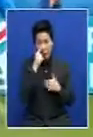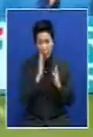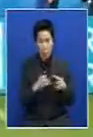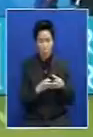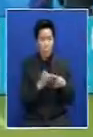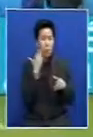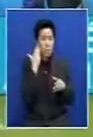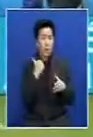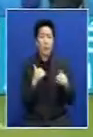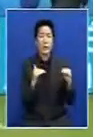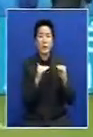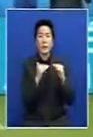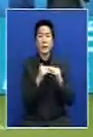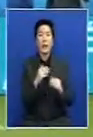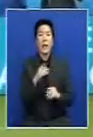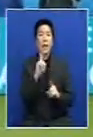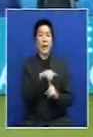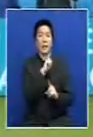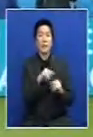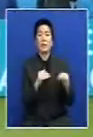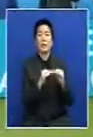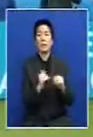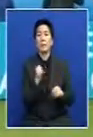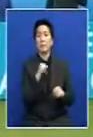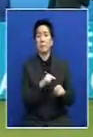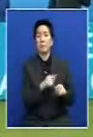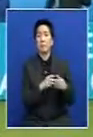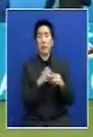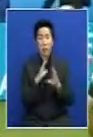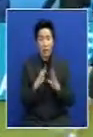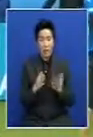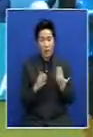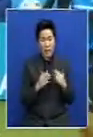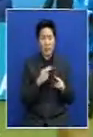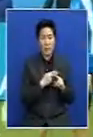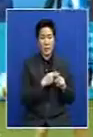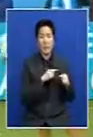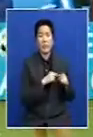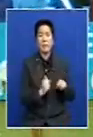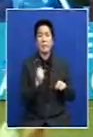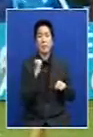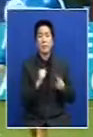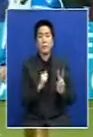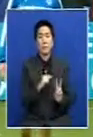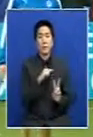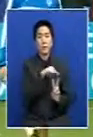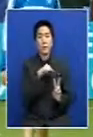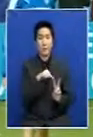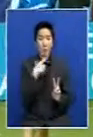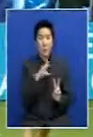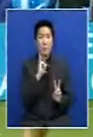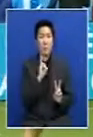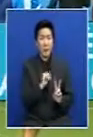ชุดเดียวกับเกมที่เสมอกับทีมชาติอังกฤษเป็นหลักนะครับแนวรับยังคงมีมาร์ตินสกอเทลนะครับจับคู่กับยานดูริก้านะครับ